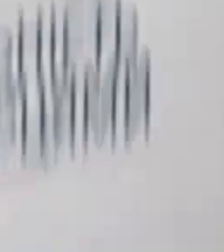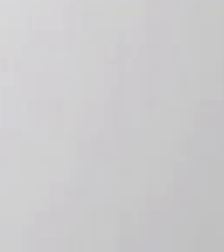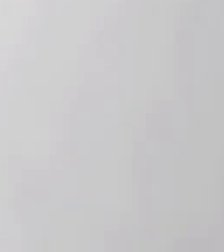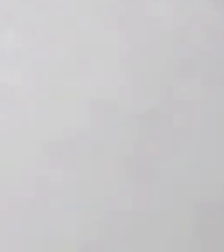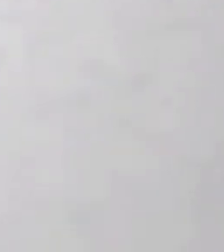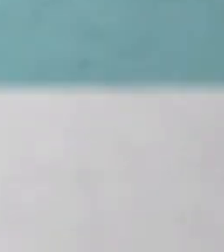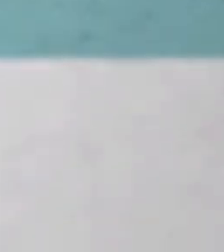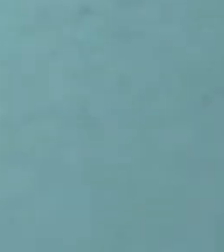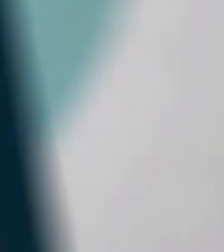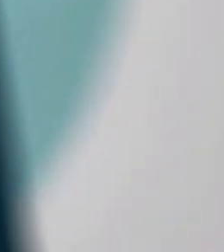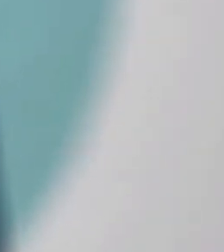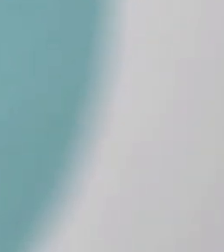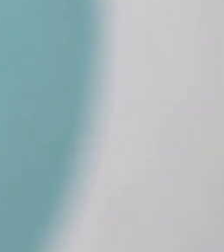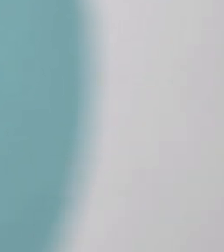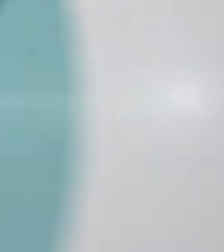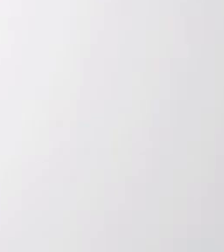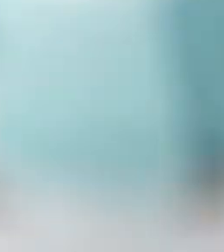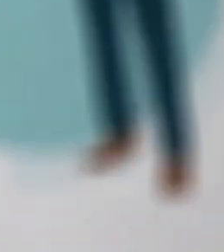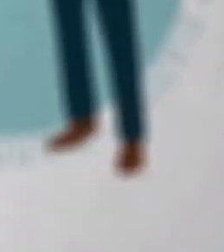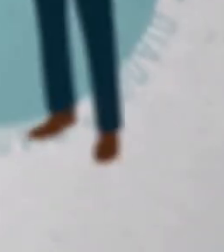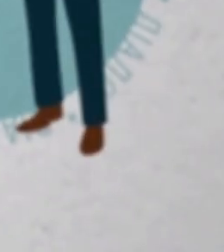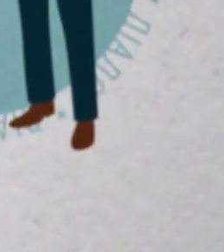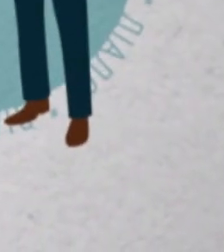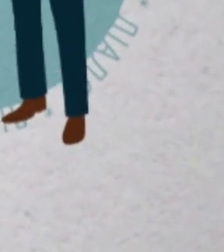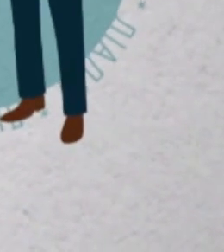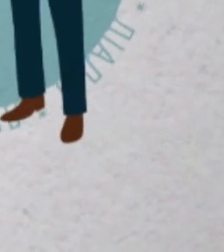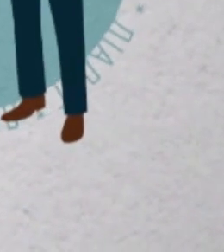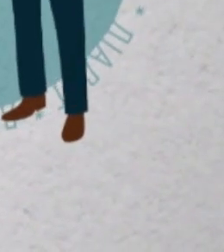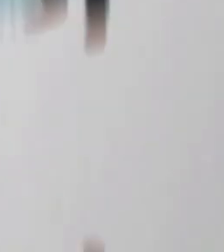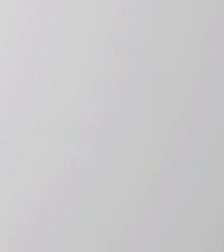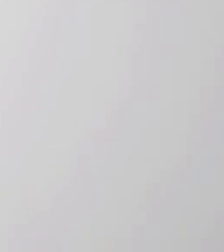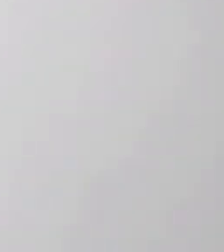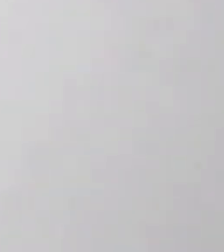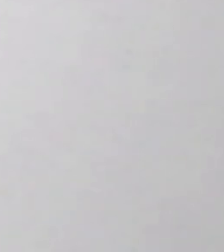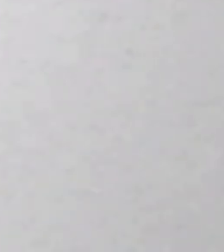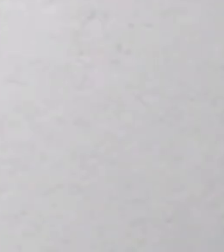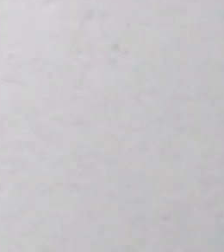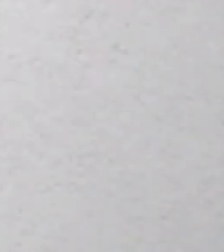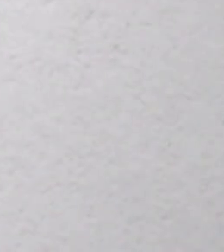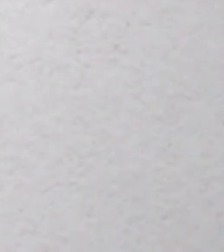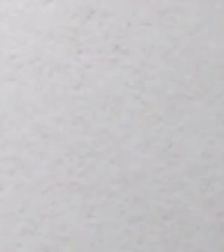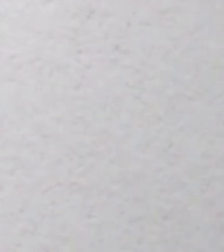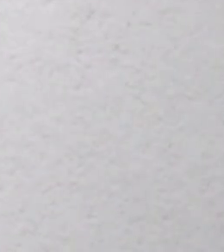Субтитрувальниця Оля Шор